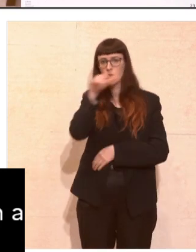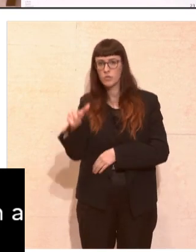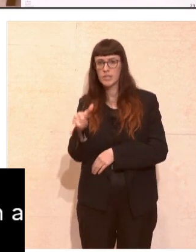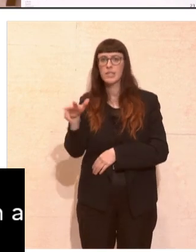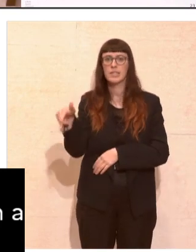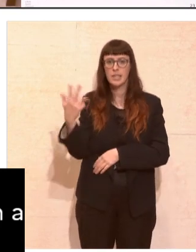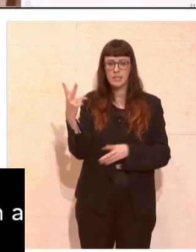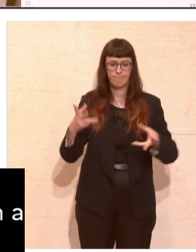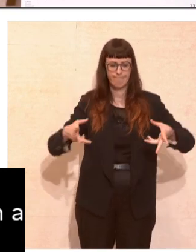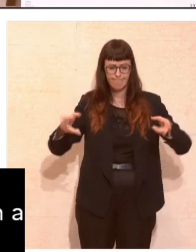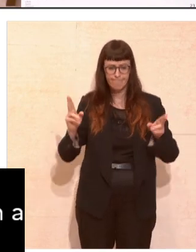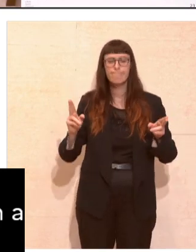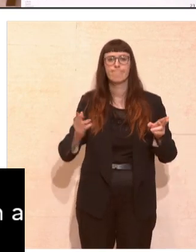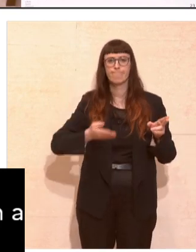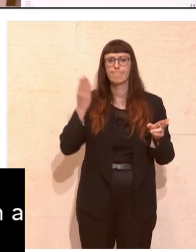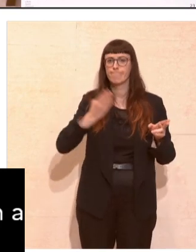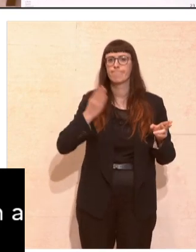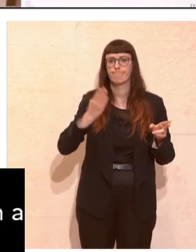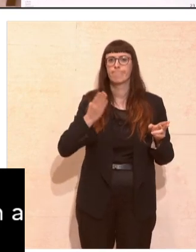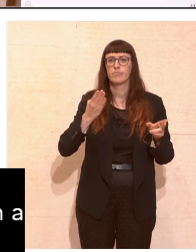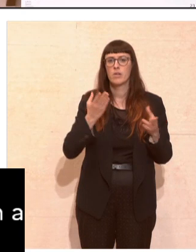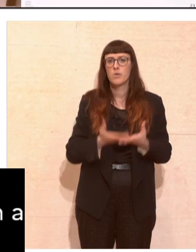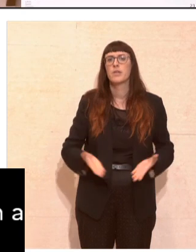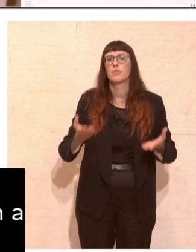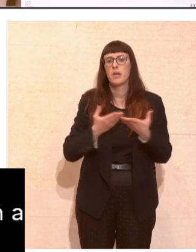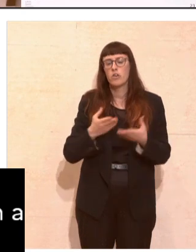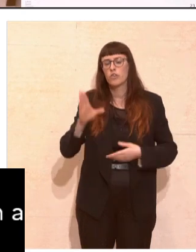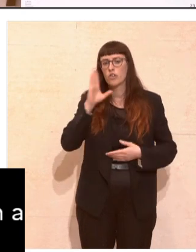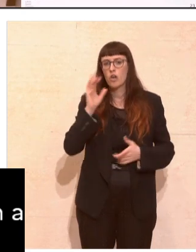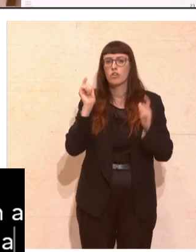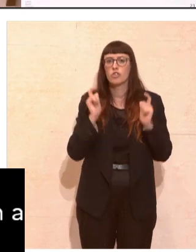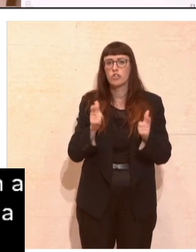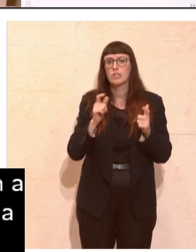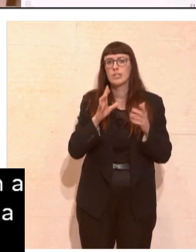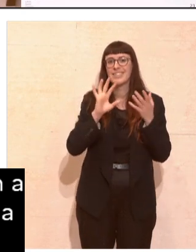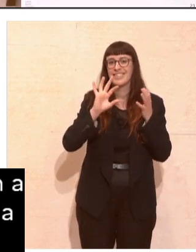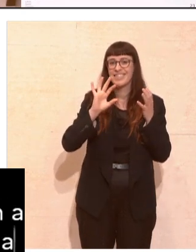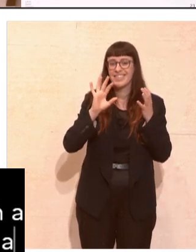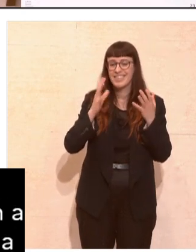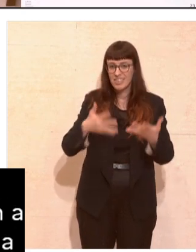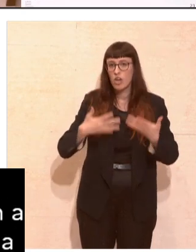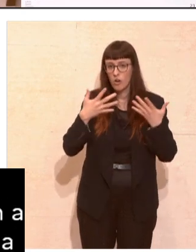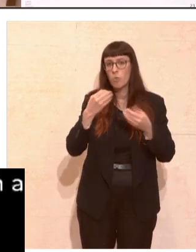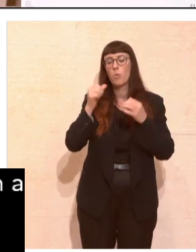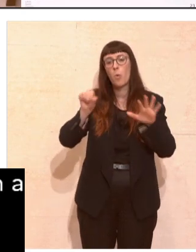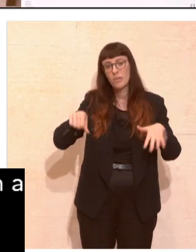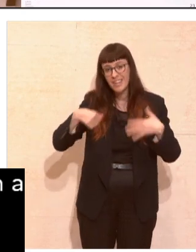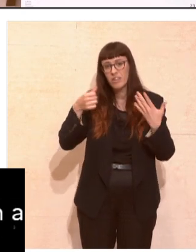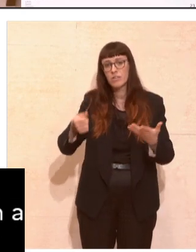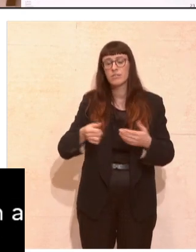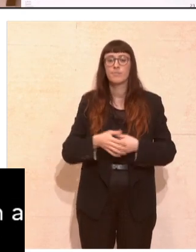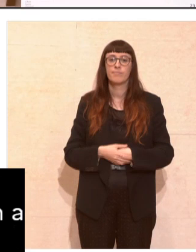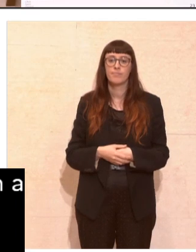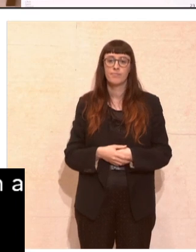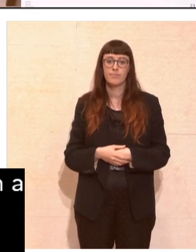enfant de 6-13 ans doit avoir l'opportunité de sommeil, d'au moins 10 à 11 heures de sommeil. Moi, maintenant, je parle d'opportunité de